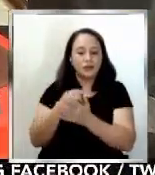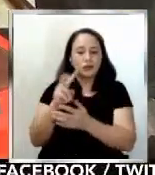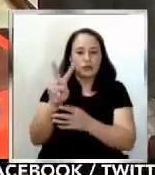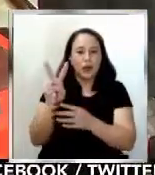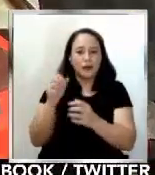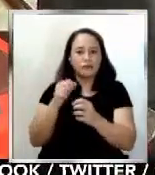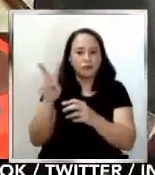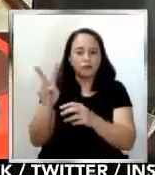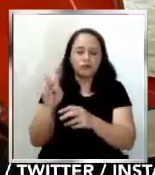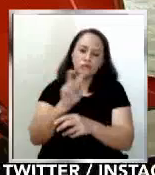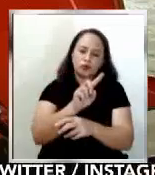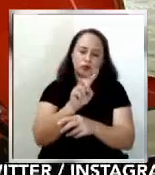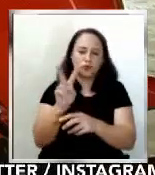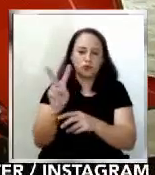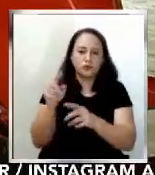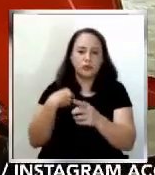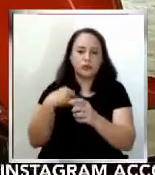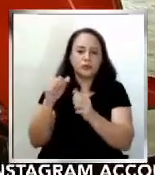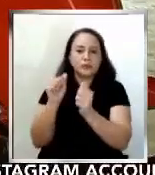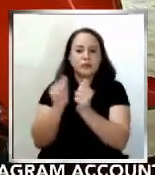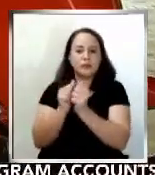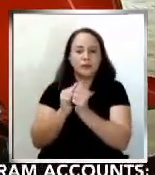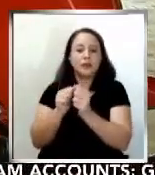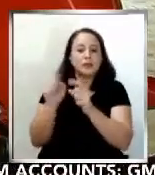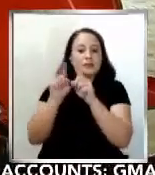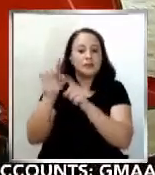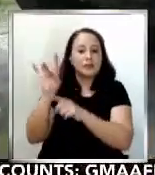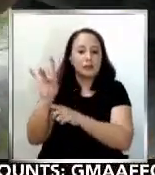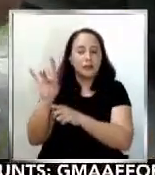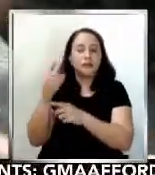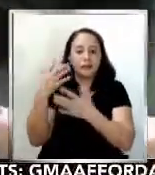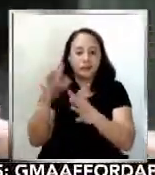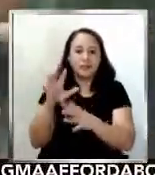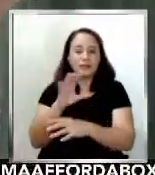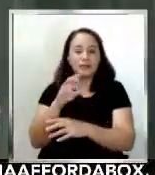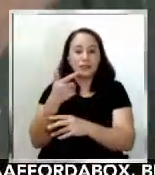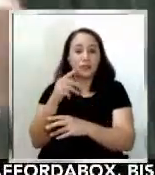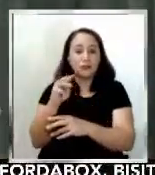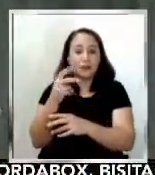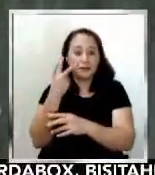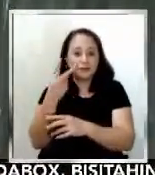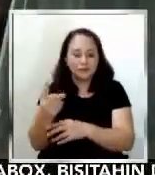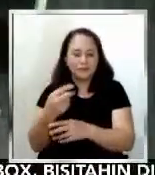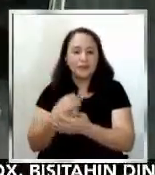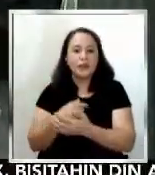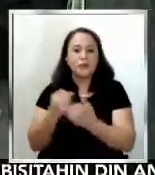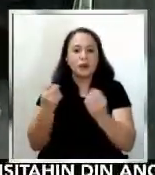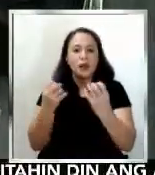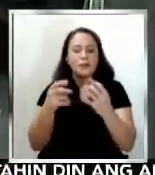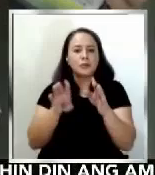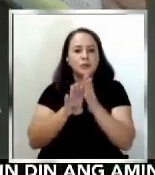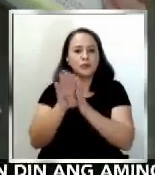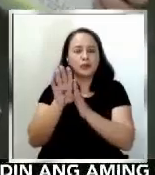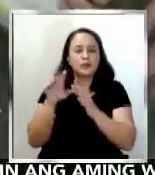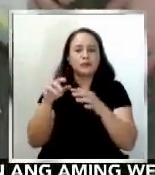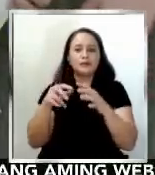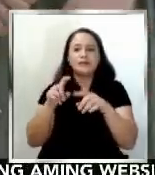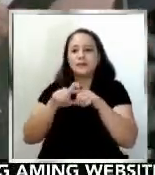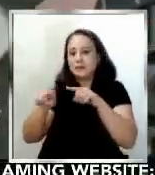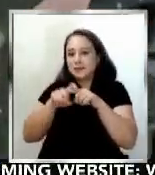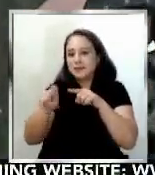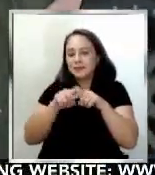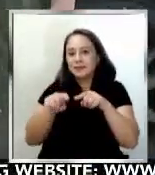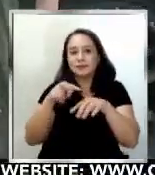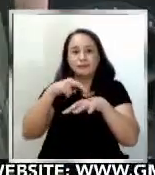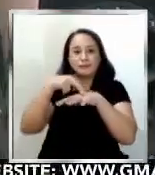dinidevelop kasama ang Star 8 at una nang ipinasilip sa GMA News. Ngayon na dumarami na ang nagde-develop ng electric-powered vehicles, sana